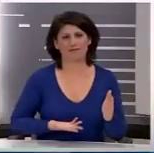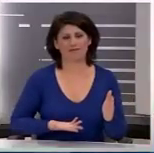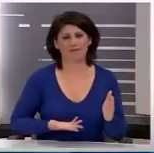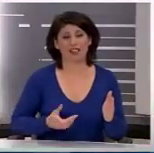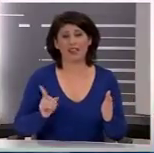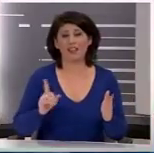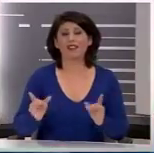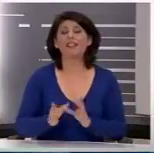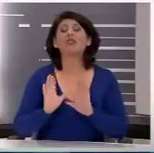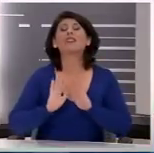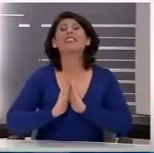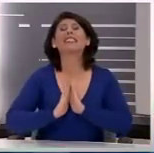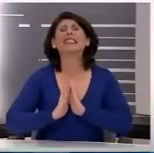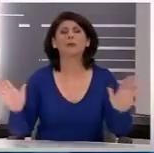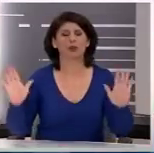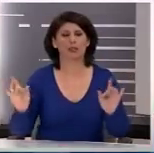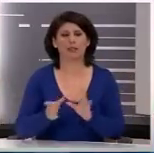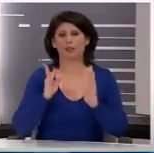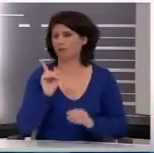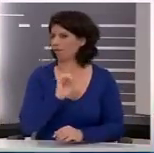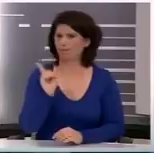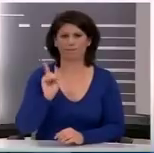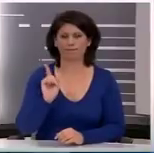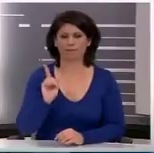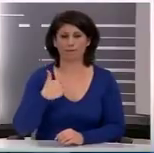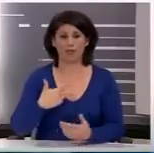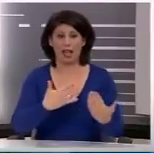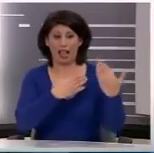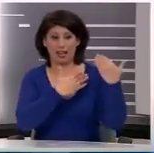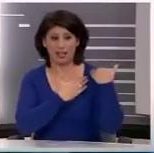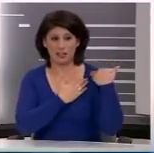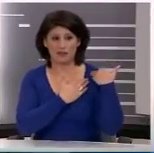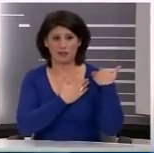Δεν είναι τυχαίο τίποτα σε αυτή τη ζωή. Ανέλαβα λοιπόν